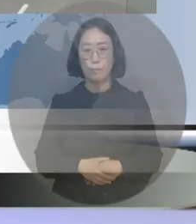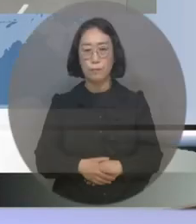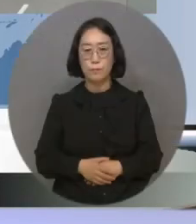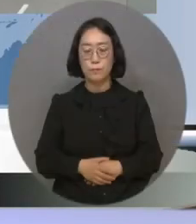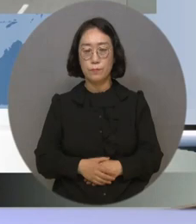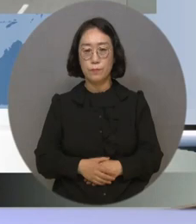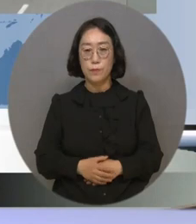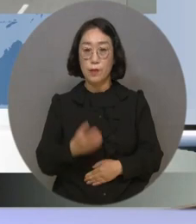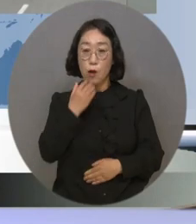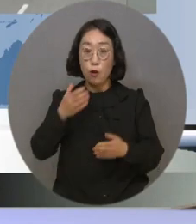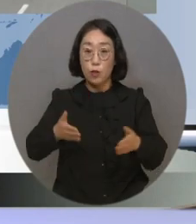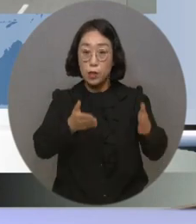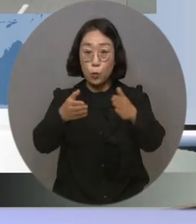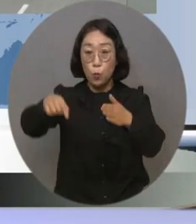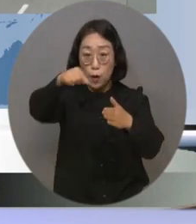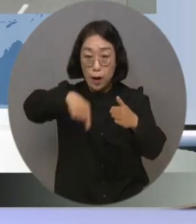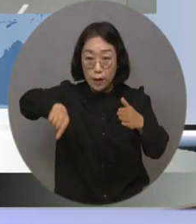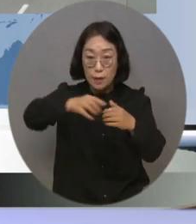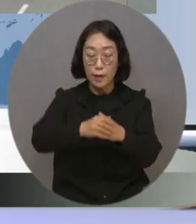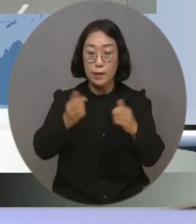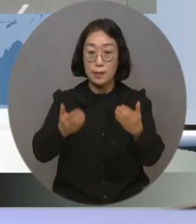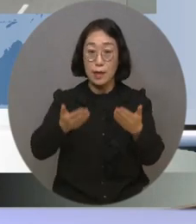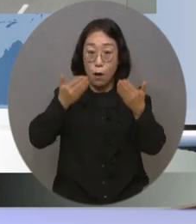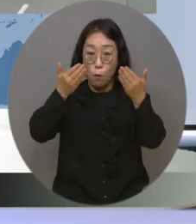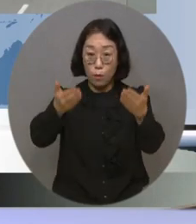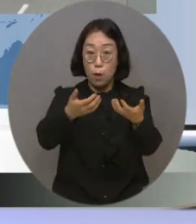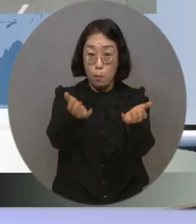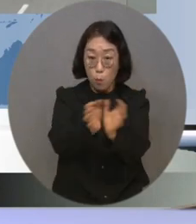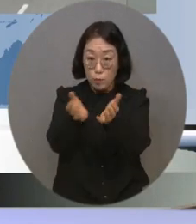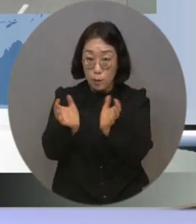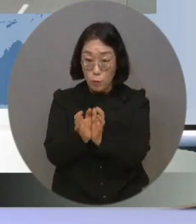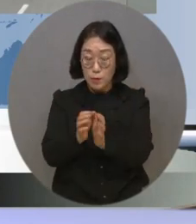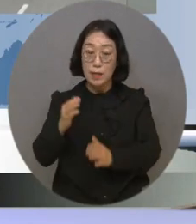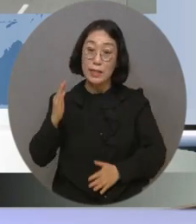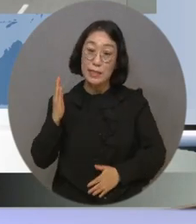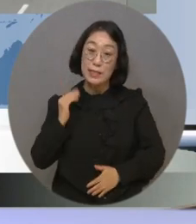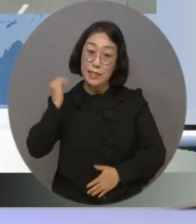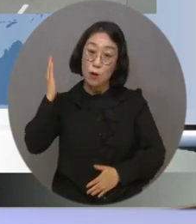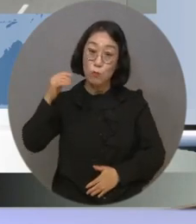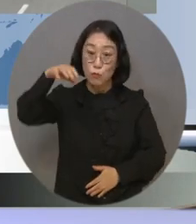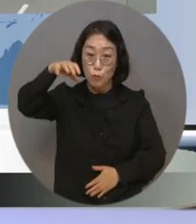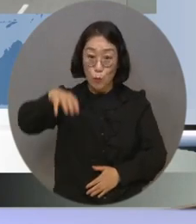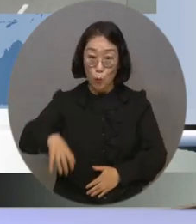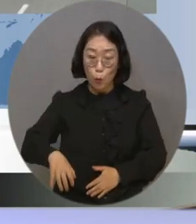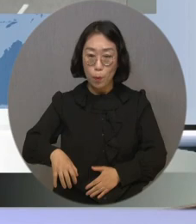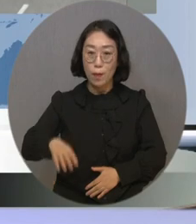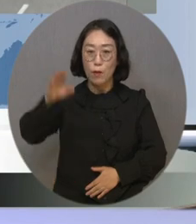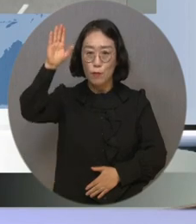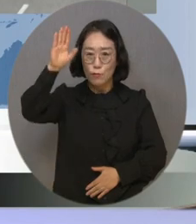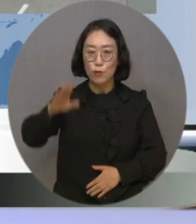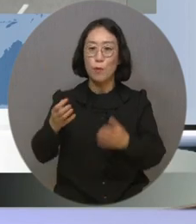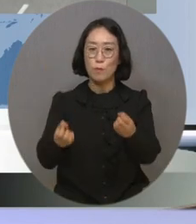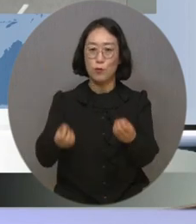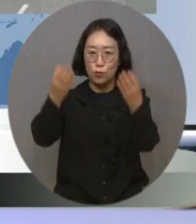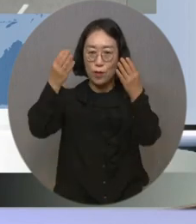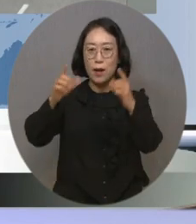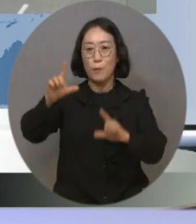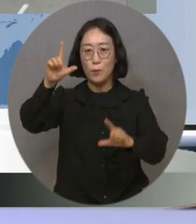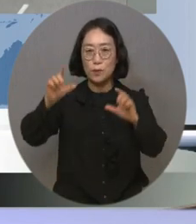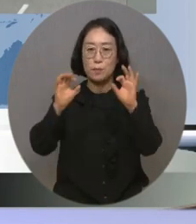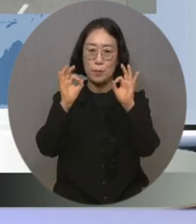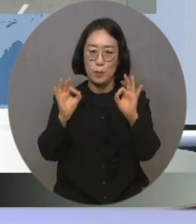경기도 내 10개의 봉사단체가 함께하는 클린 의정부 연합봉사대의 출범식이 열렸습니다. 정운성 기자가